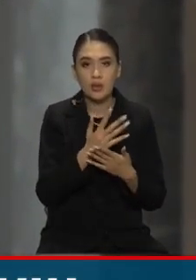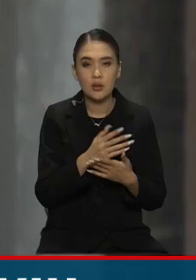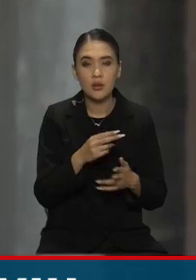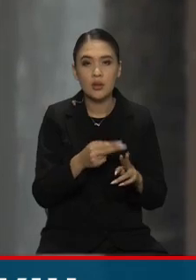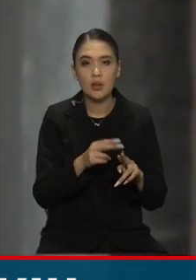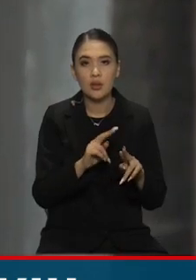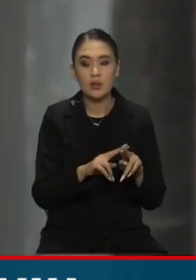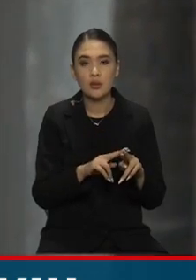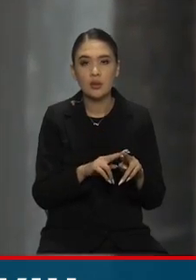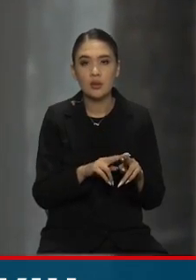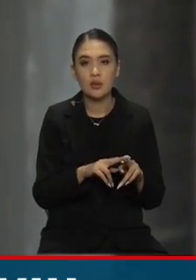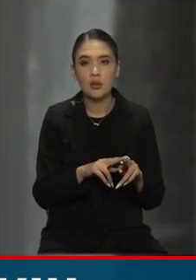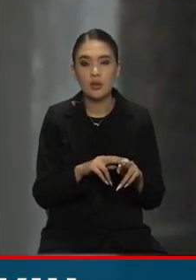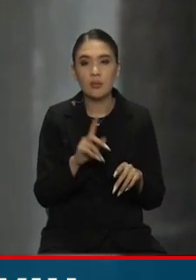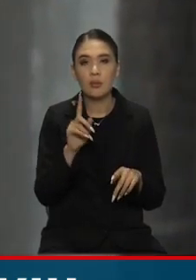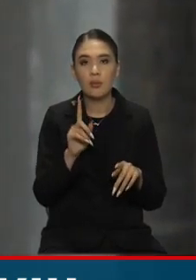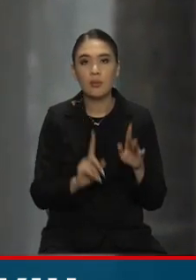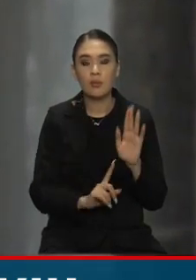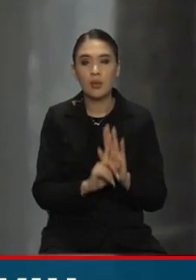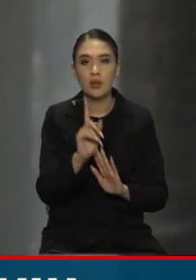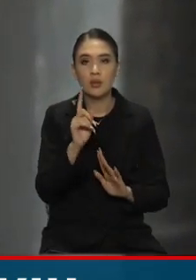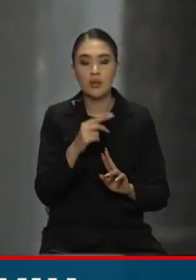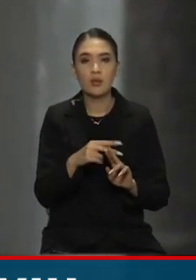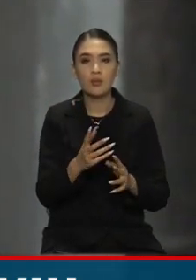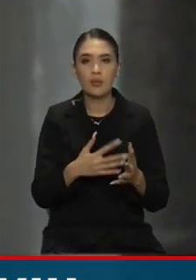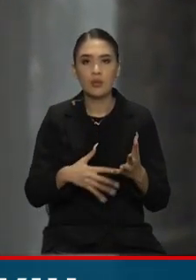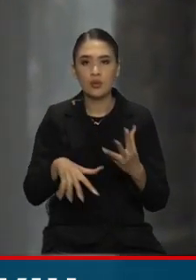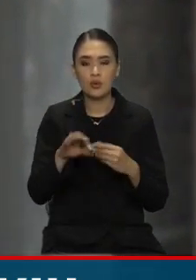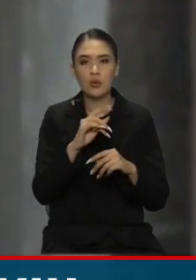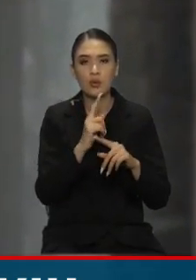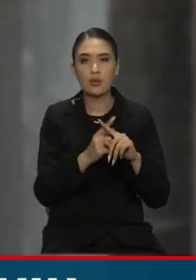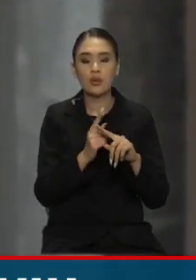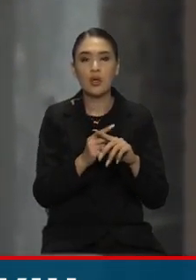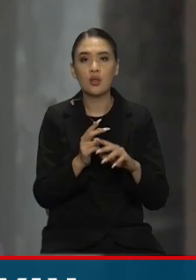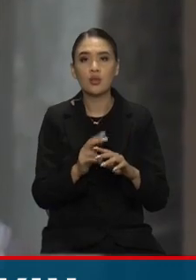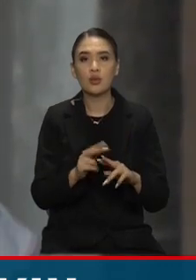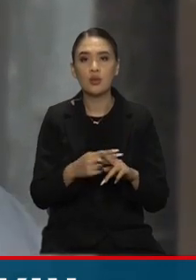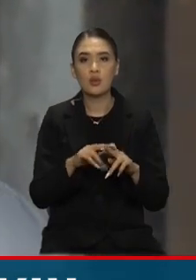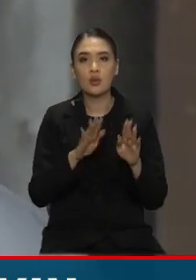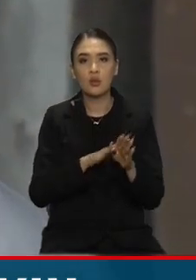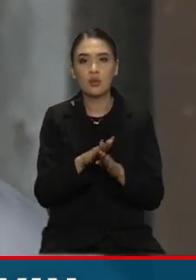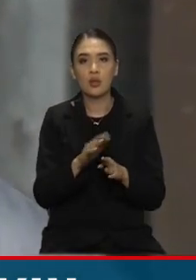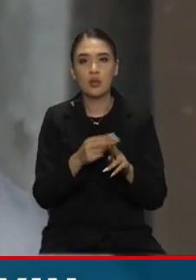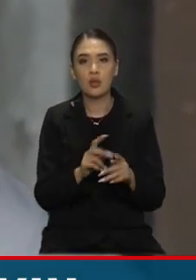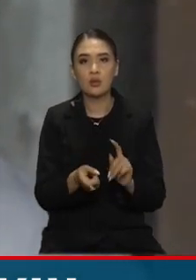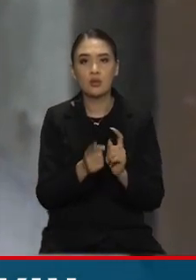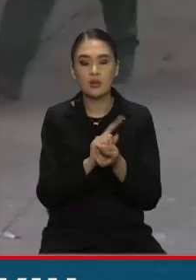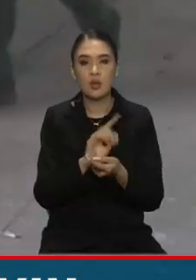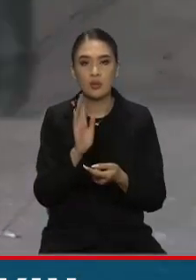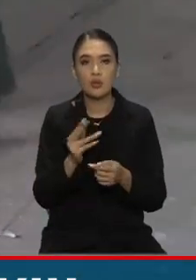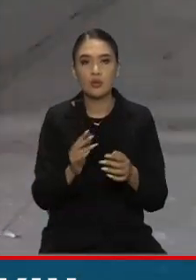қазандықтарды барабаннан басқа бүкіл қосалқы бөлшектері толық ауысады. Мемлекеттен жақсы қаражат